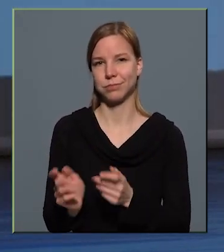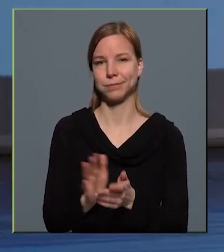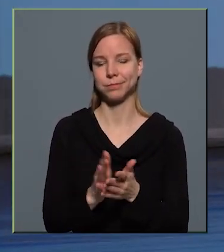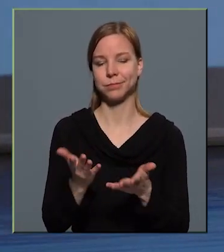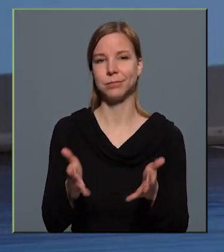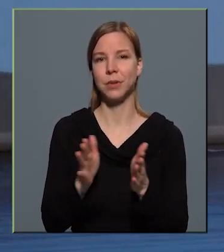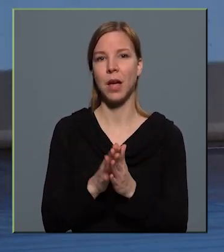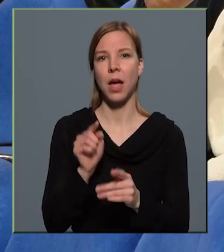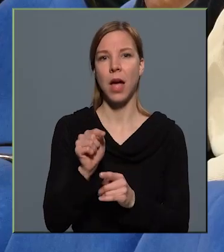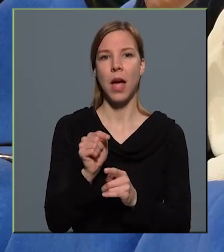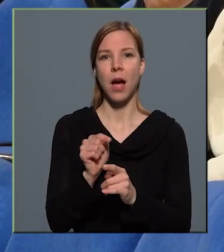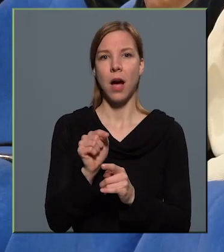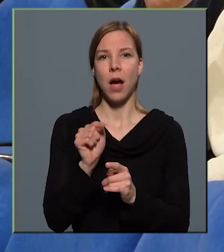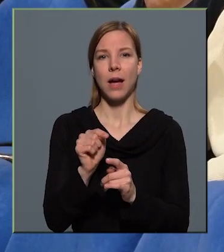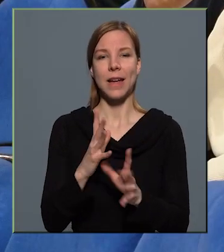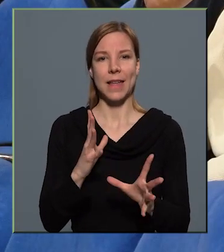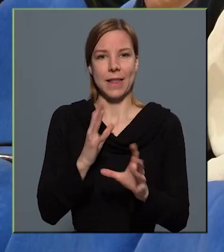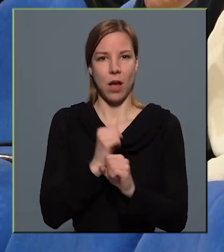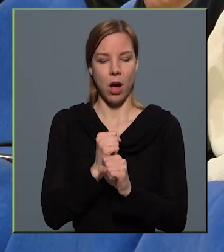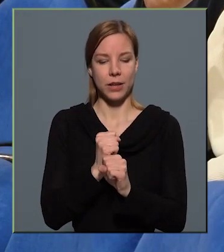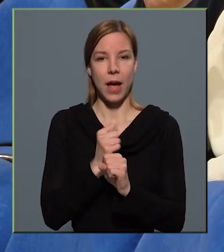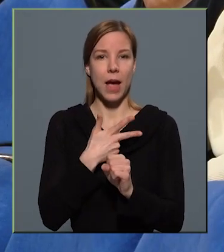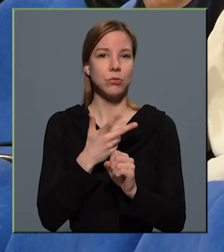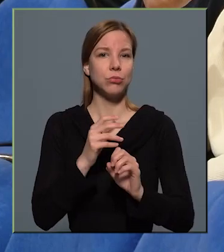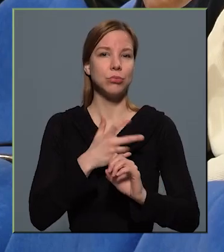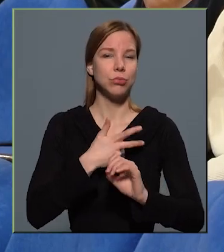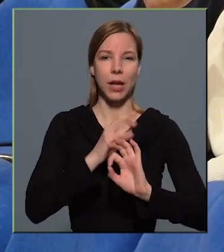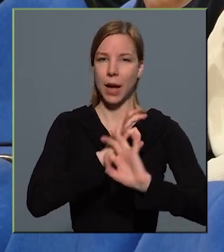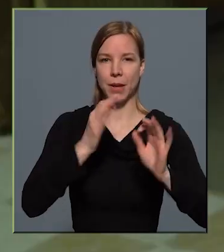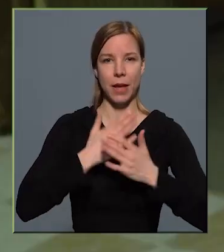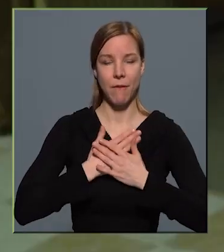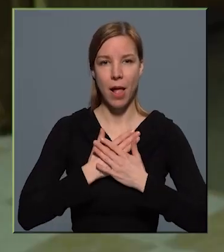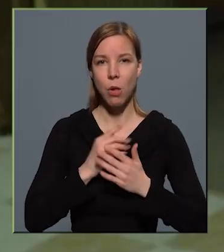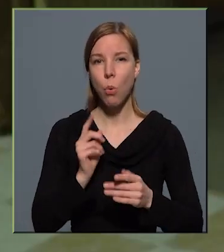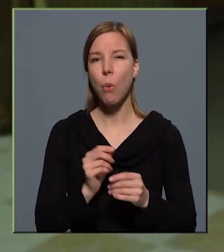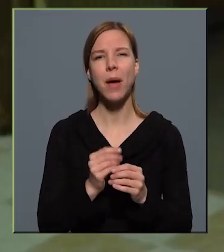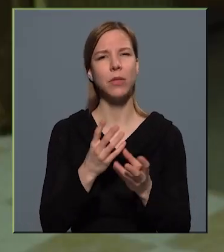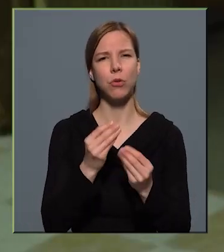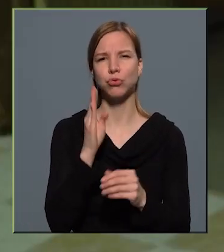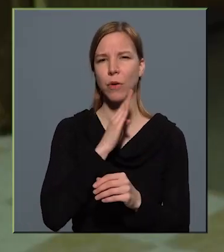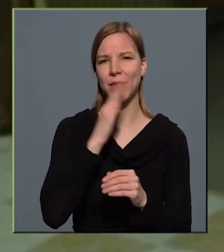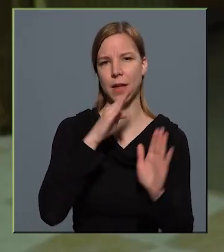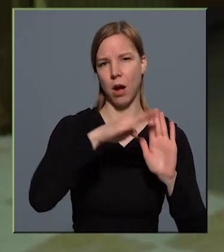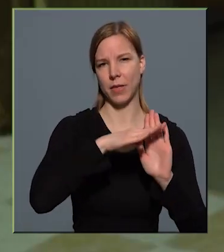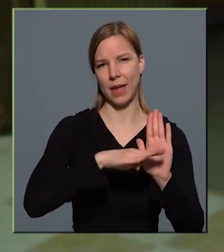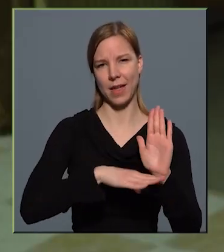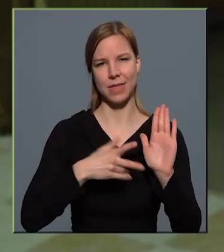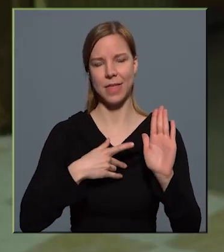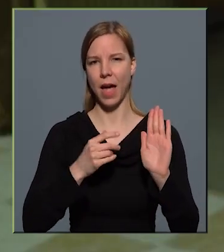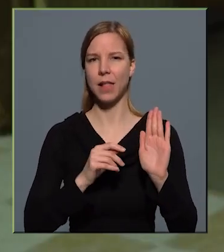Hát itt is kitartásból jeles voltam, hiszen nagyon sok fizikatételem volt, szigorlatom, és nagyon nem vagyok jó